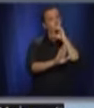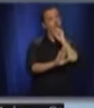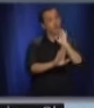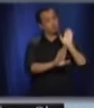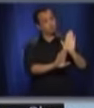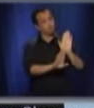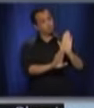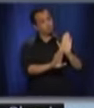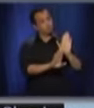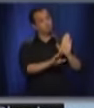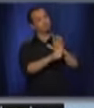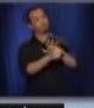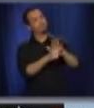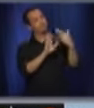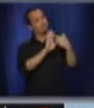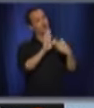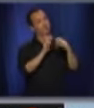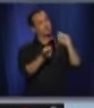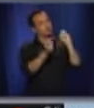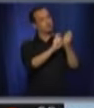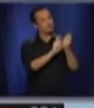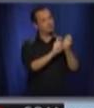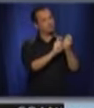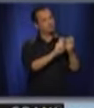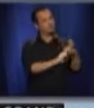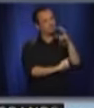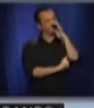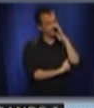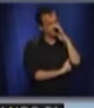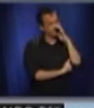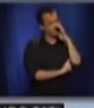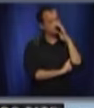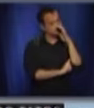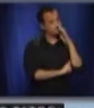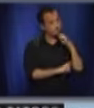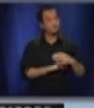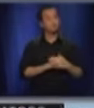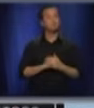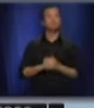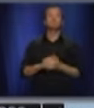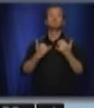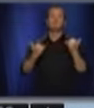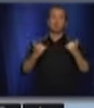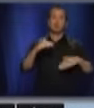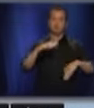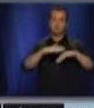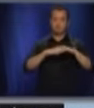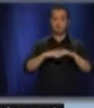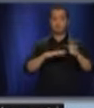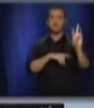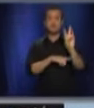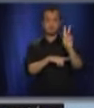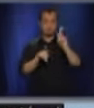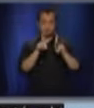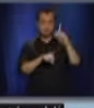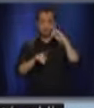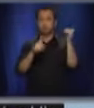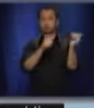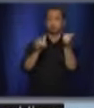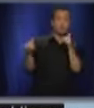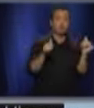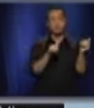dans les zones de la région orange, les rassemblements privés seront limités